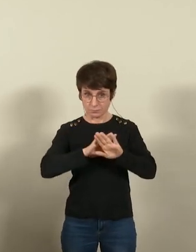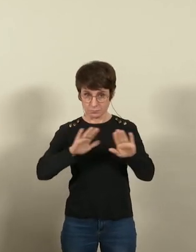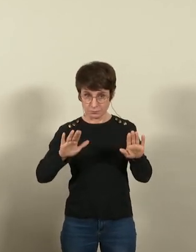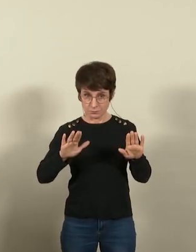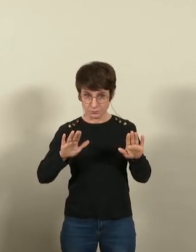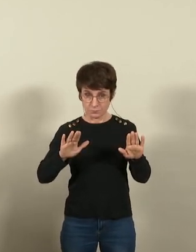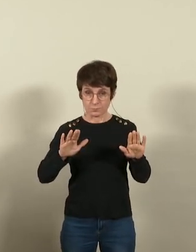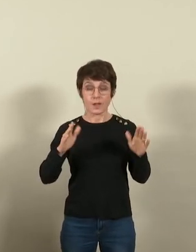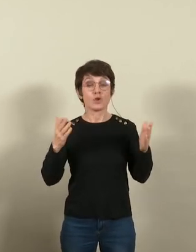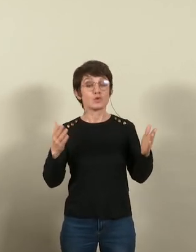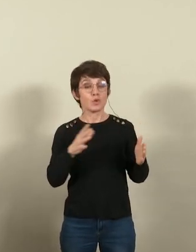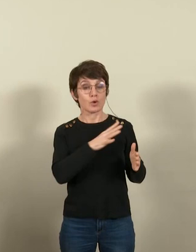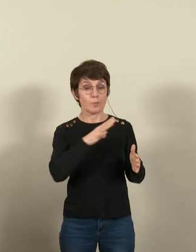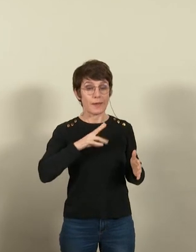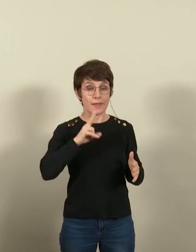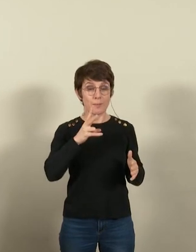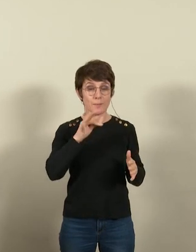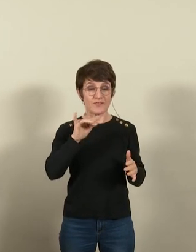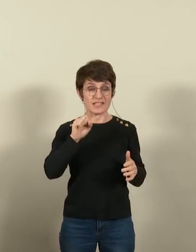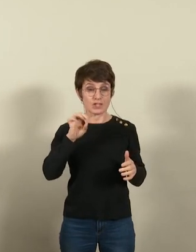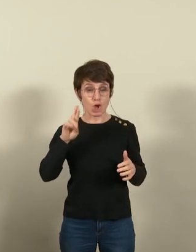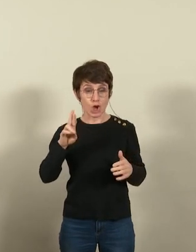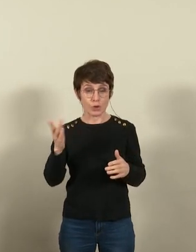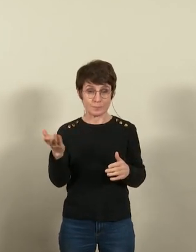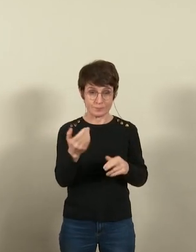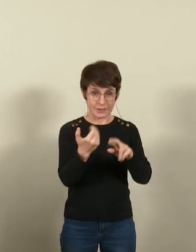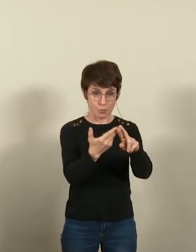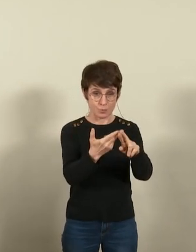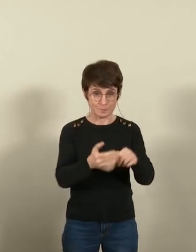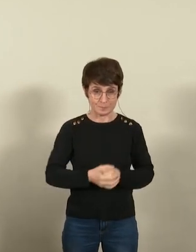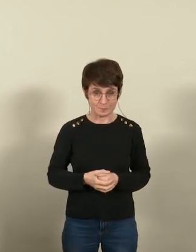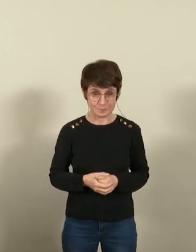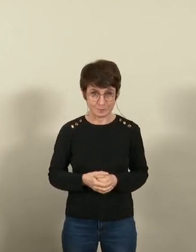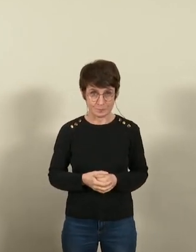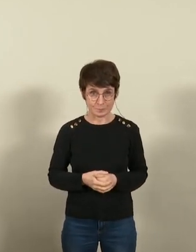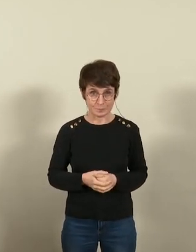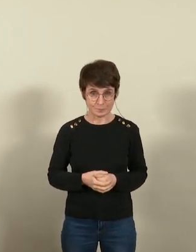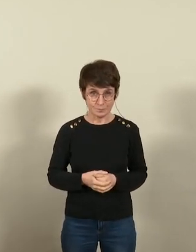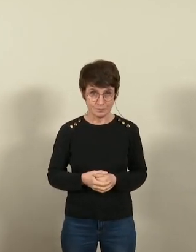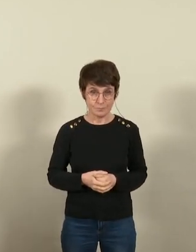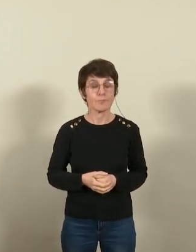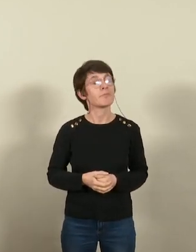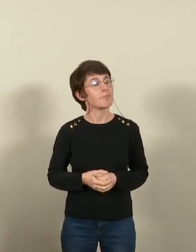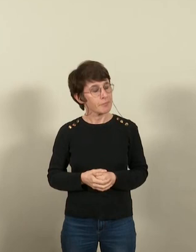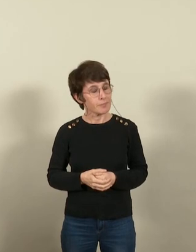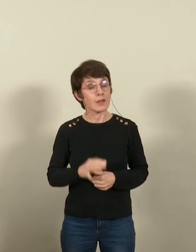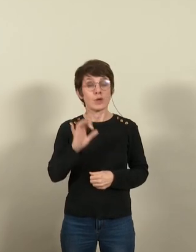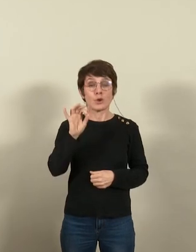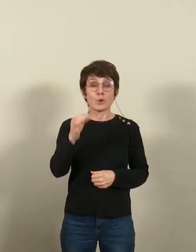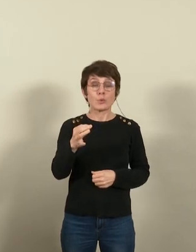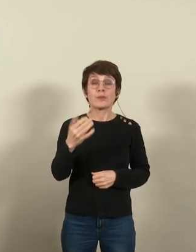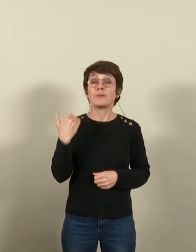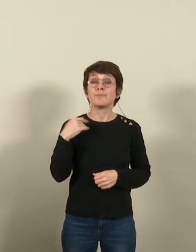madame fister vous avez la parole merci je pour revenir un petit peu sur les débats qu'on avait avant la